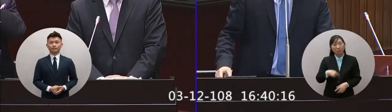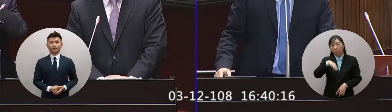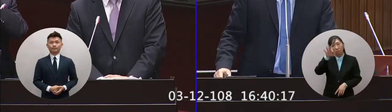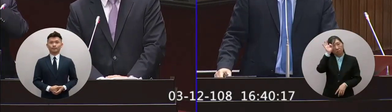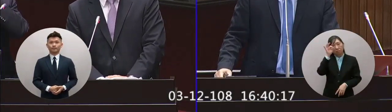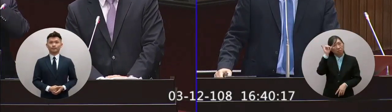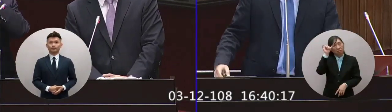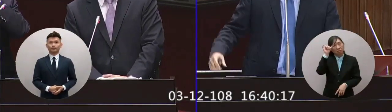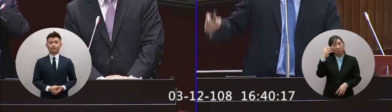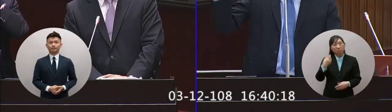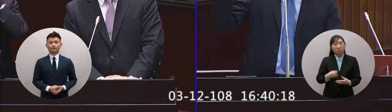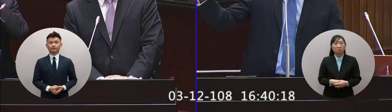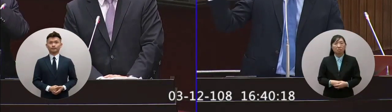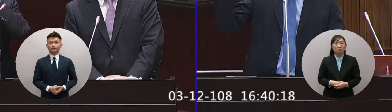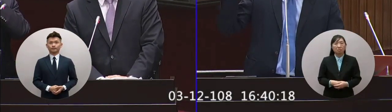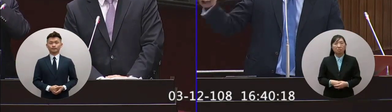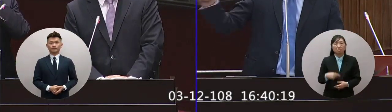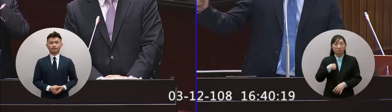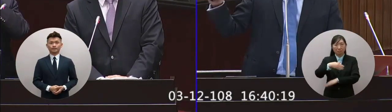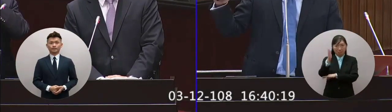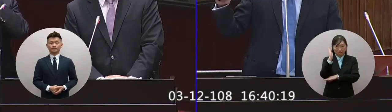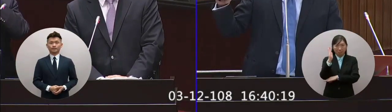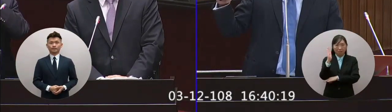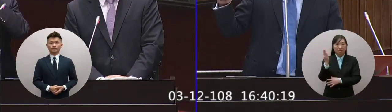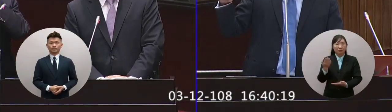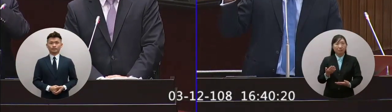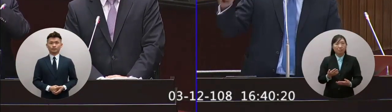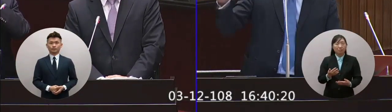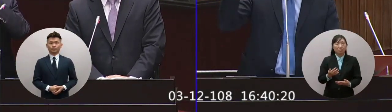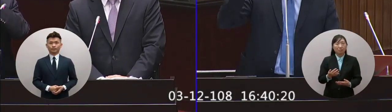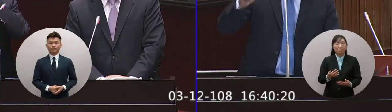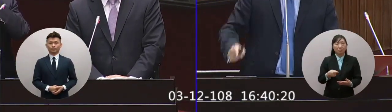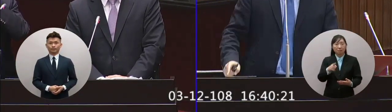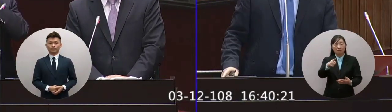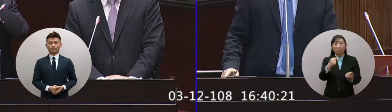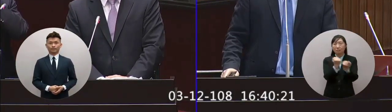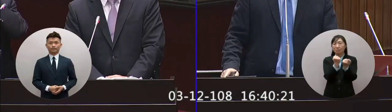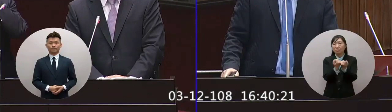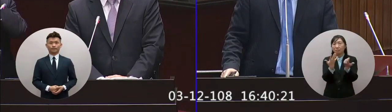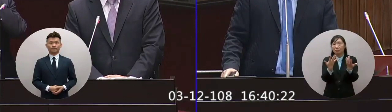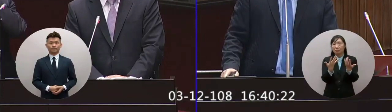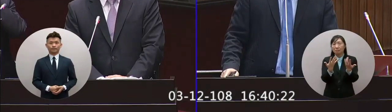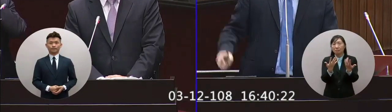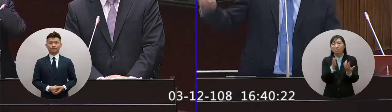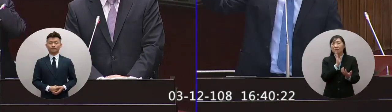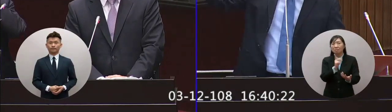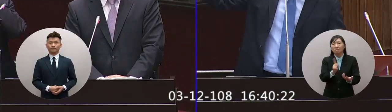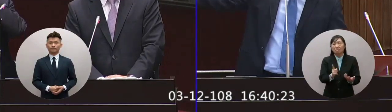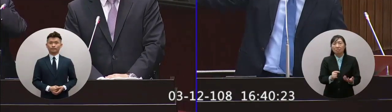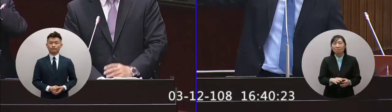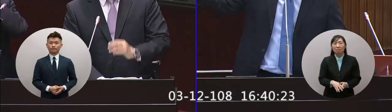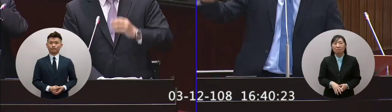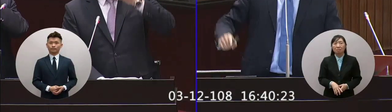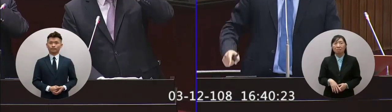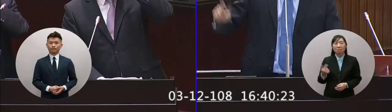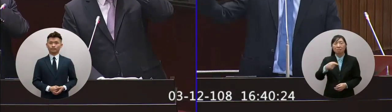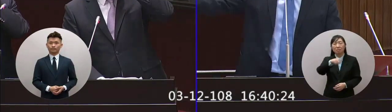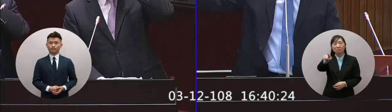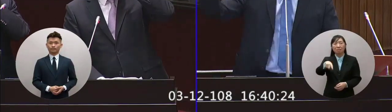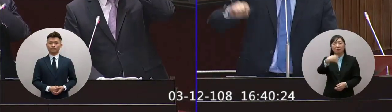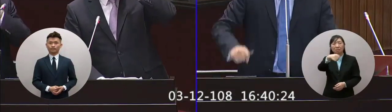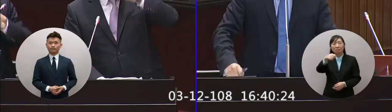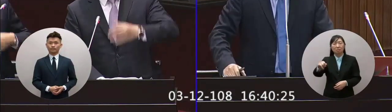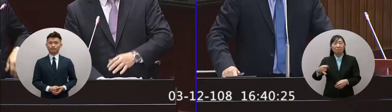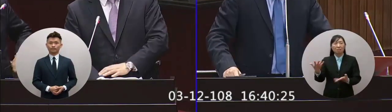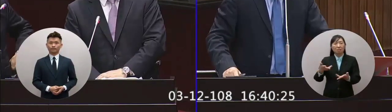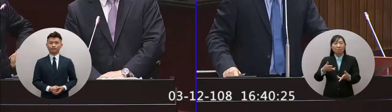不懂，我们政府到底的纪律在哪里？给这些不孝的厂商散